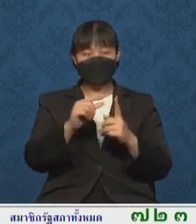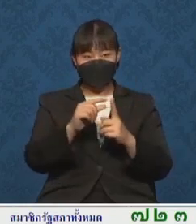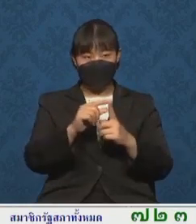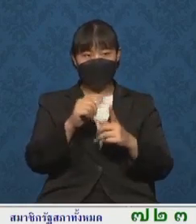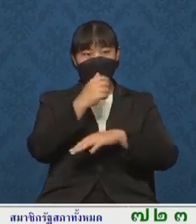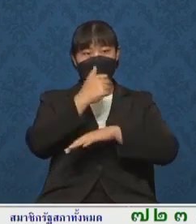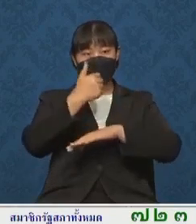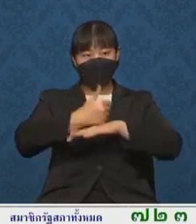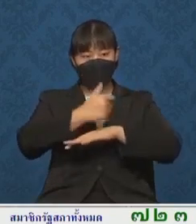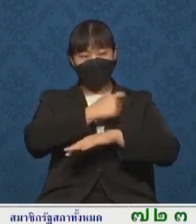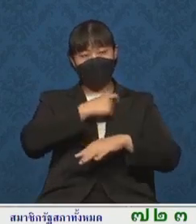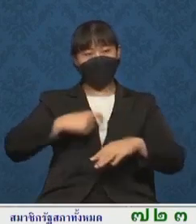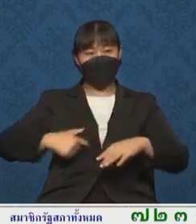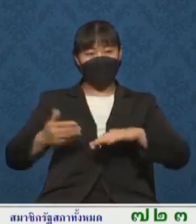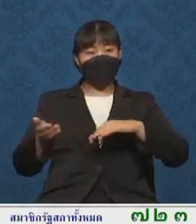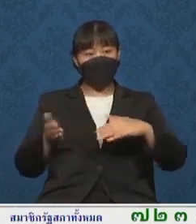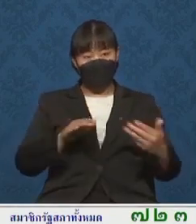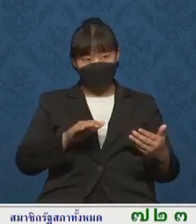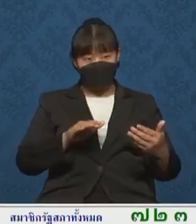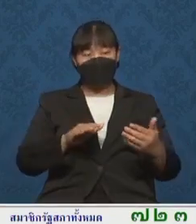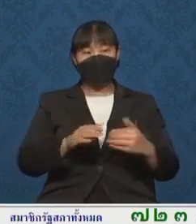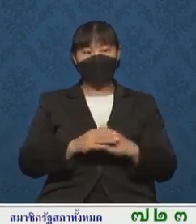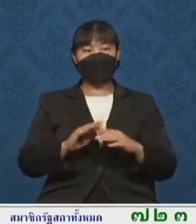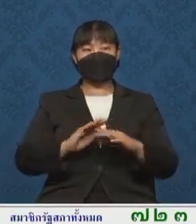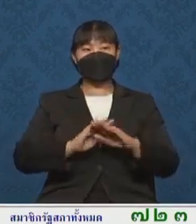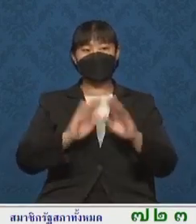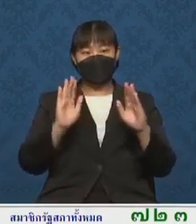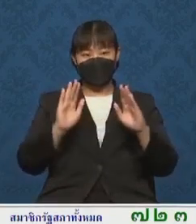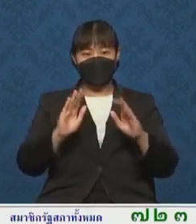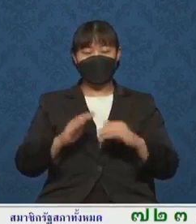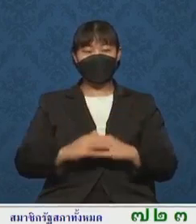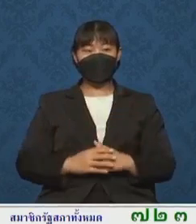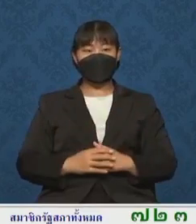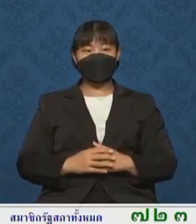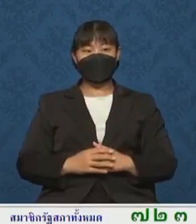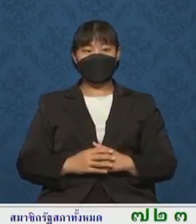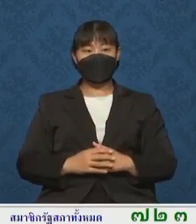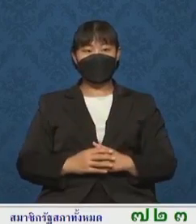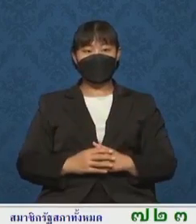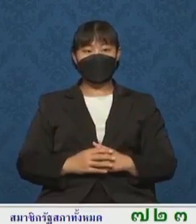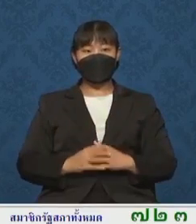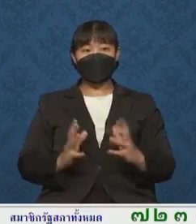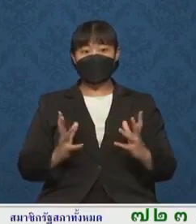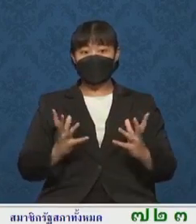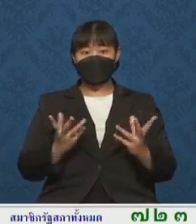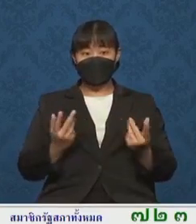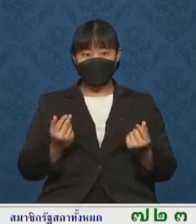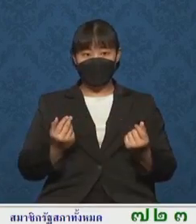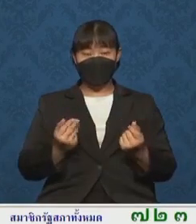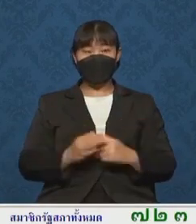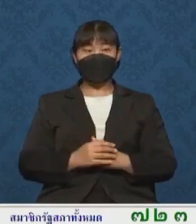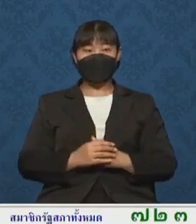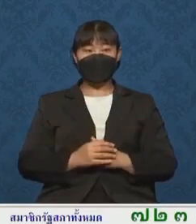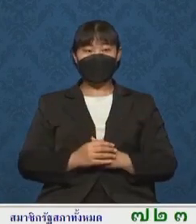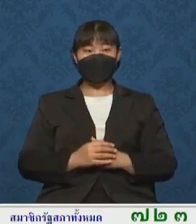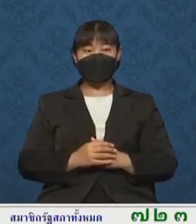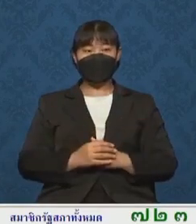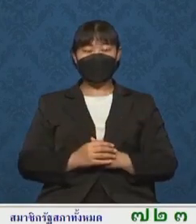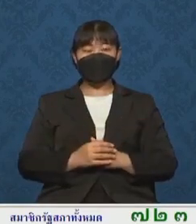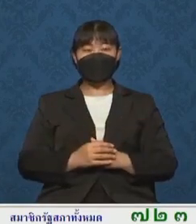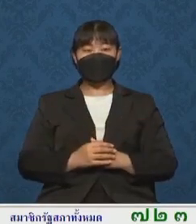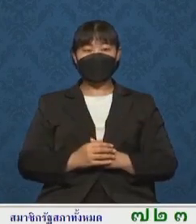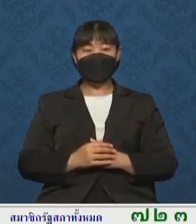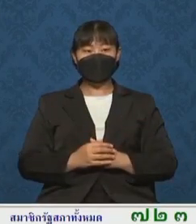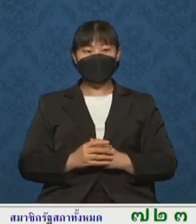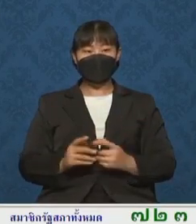พระมหากษัตริย์ครับนะครับท่านถอนนะครับจบแล้วนะครับเค้านี้ผมจะไปนิสัยที่ท่าน